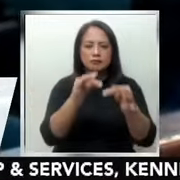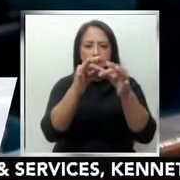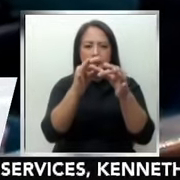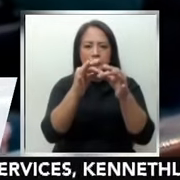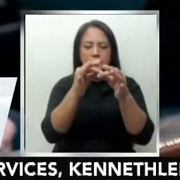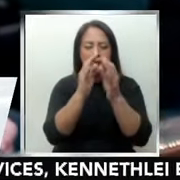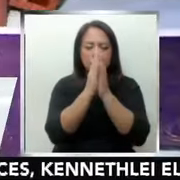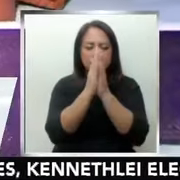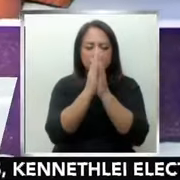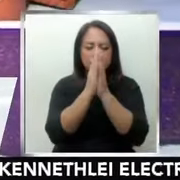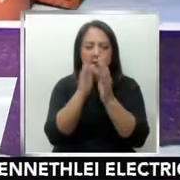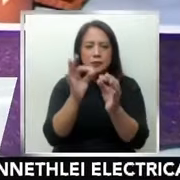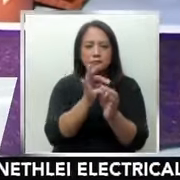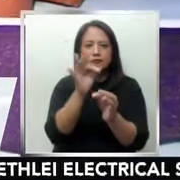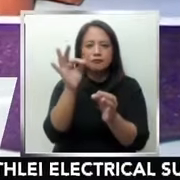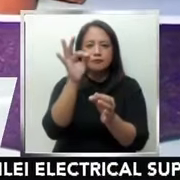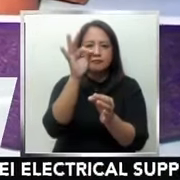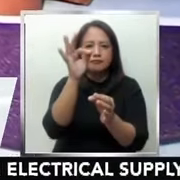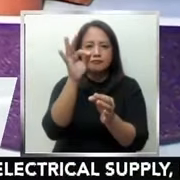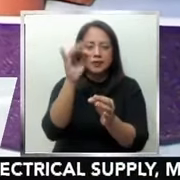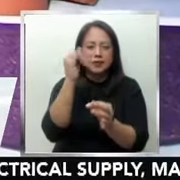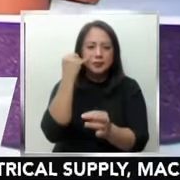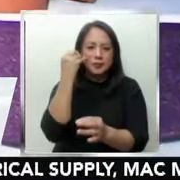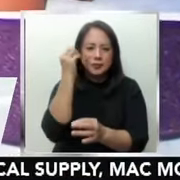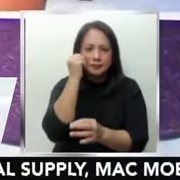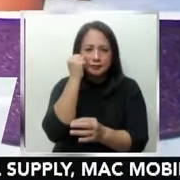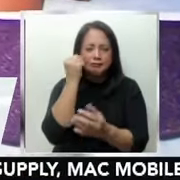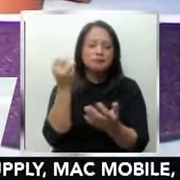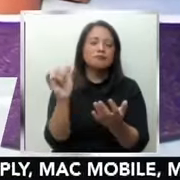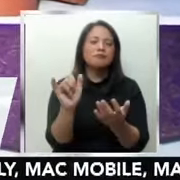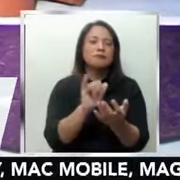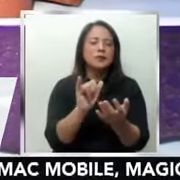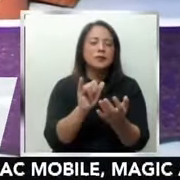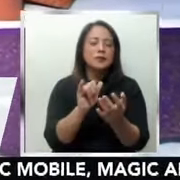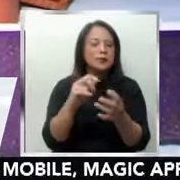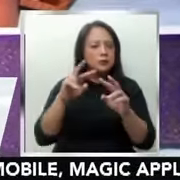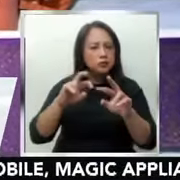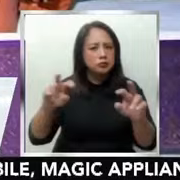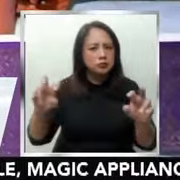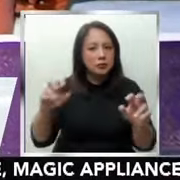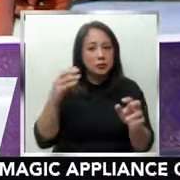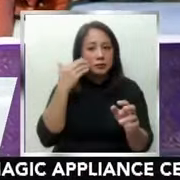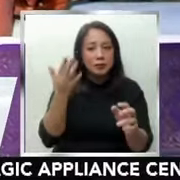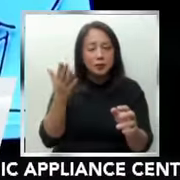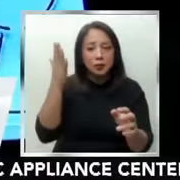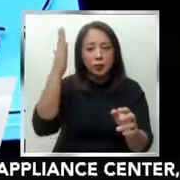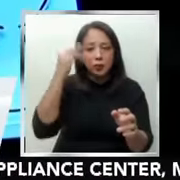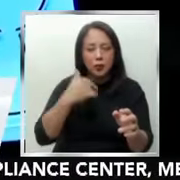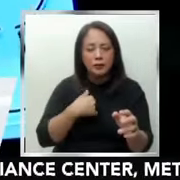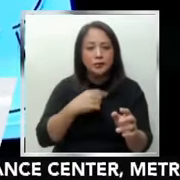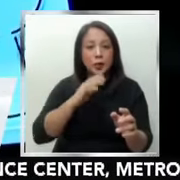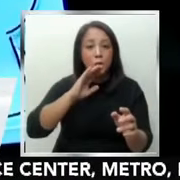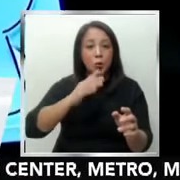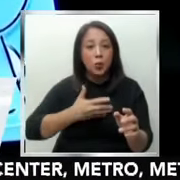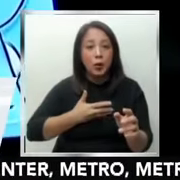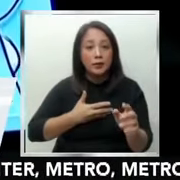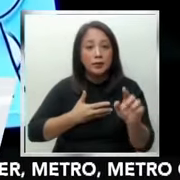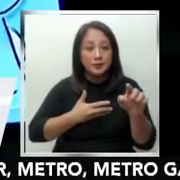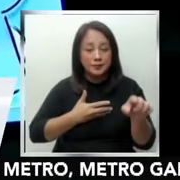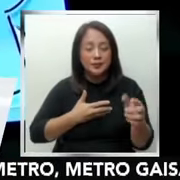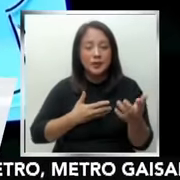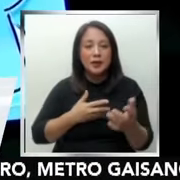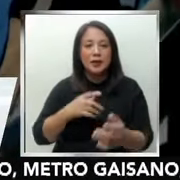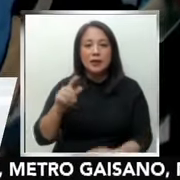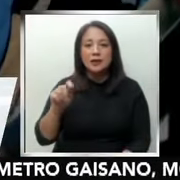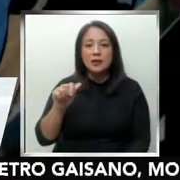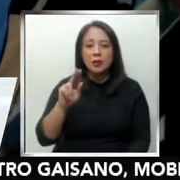kalulua ni salilig ayon sa poce investigation namatay si salilig sa ginawang welcome rights ng pinasukang tao gam fee